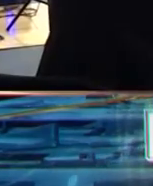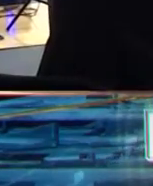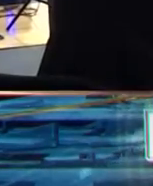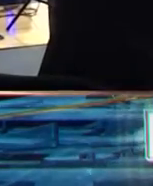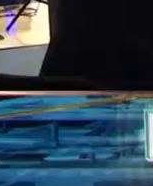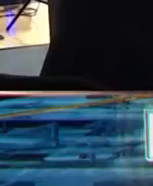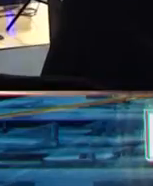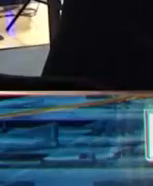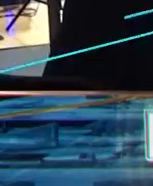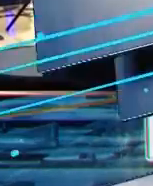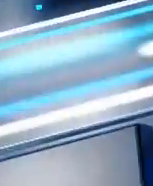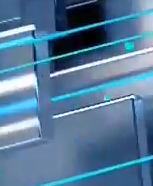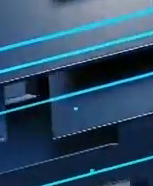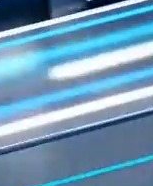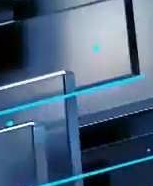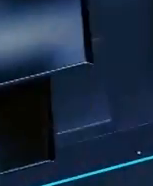қосты.